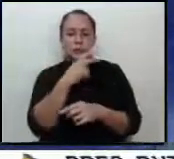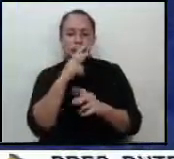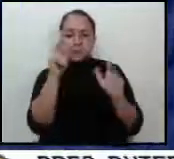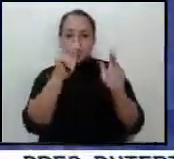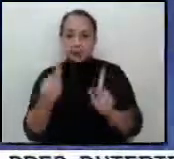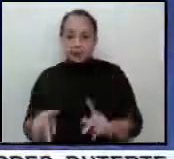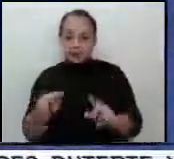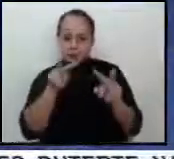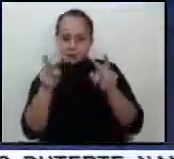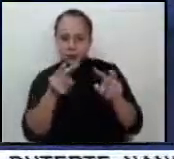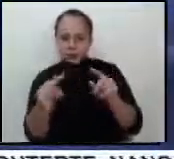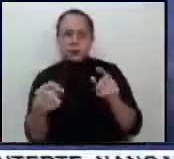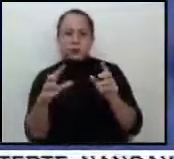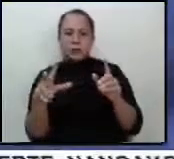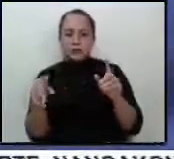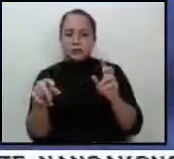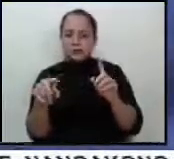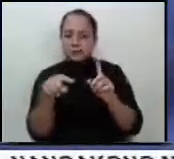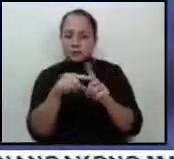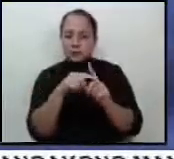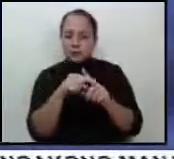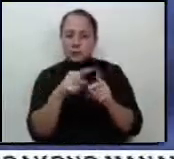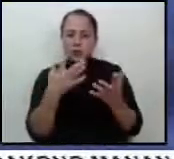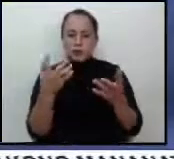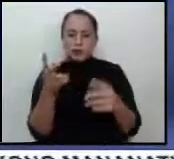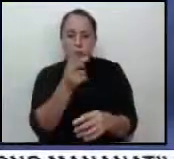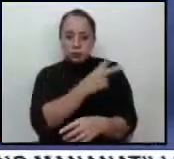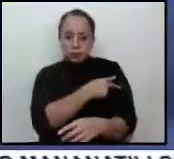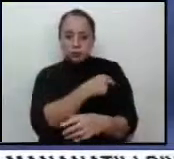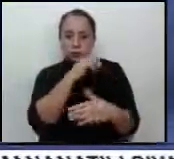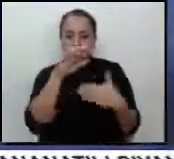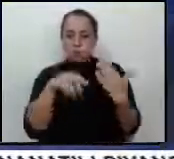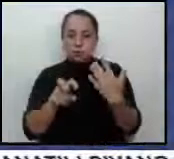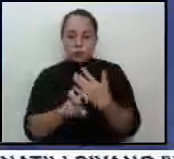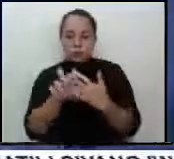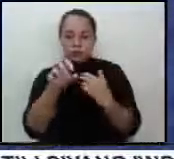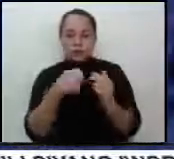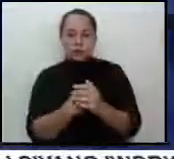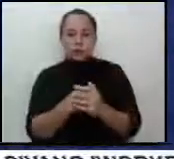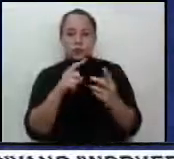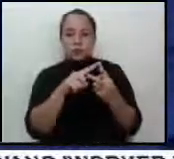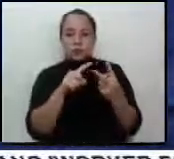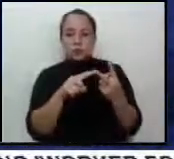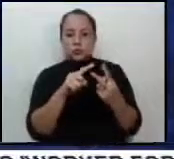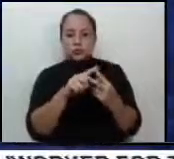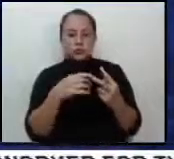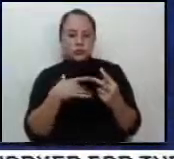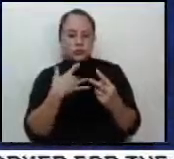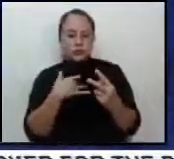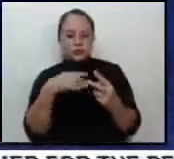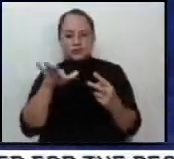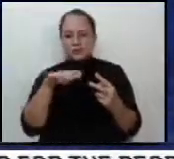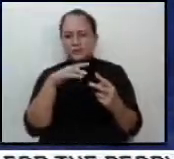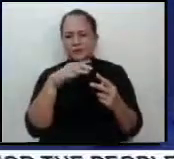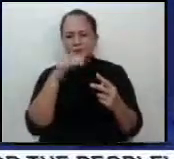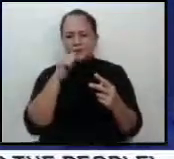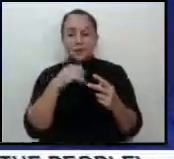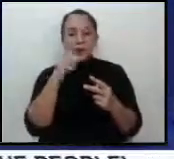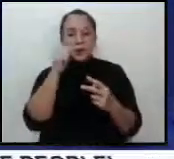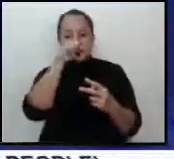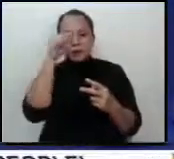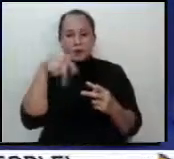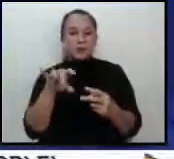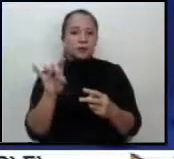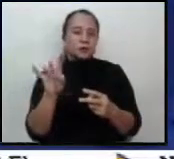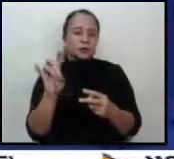sa COVID-19. Fully vaccinated na ang lahat ng mga turista, dalawa sa kanila ang nakaranas ng mild symptoms noong April 27 at 28.